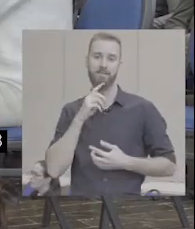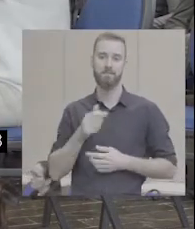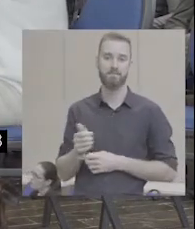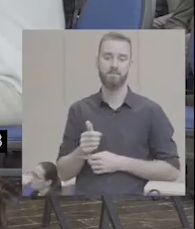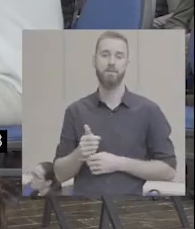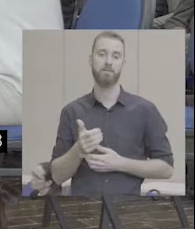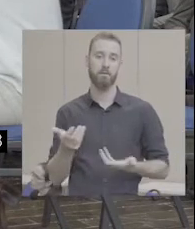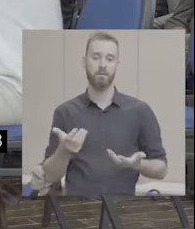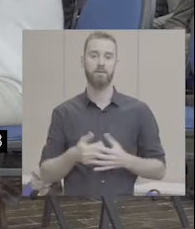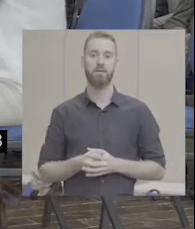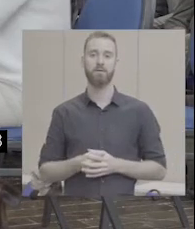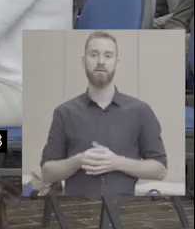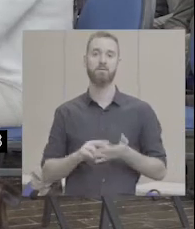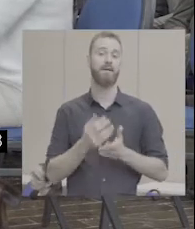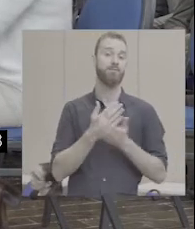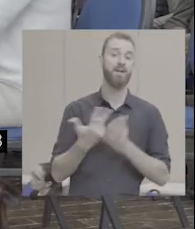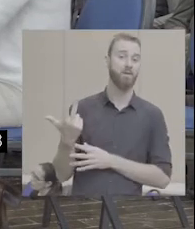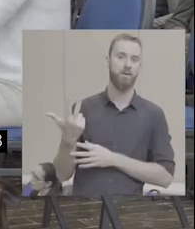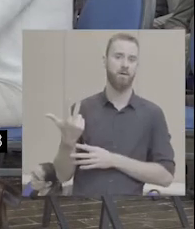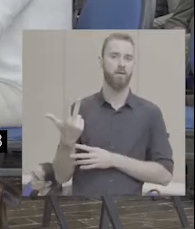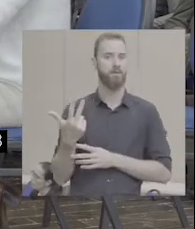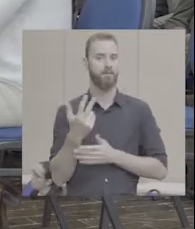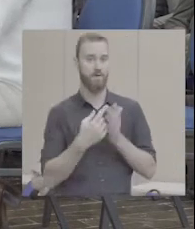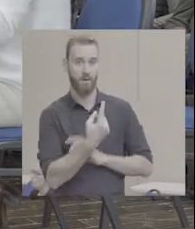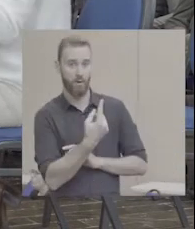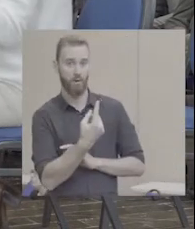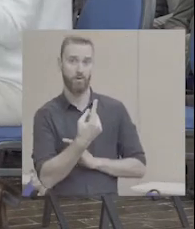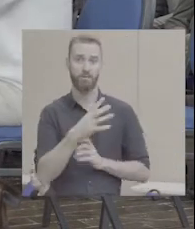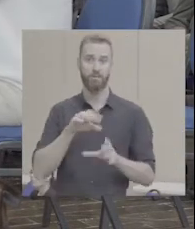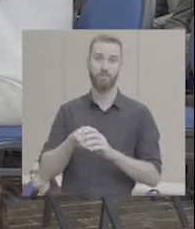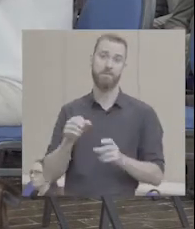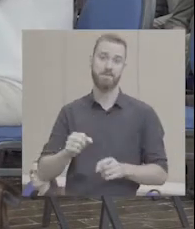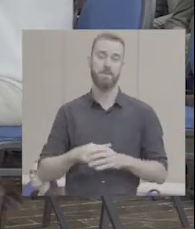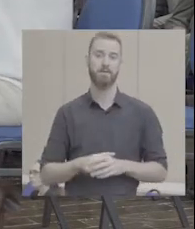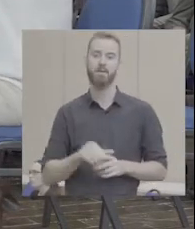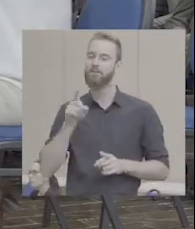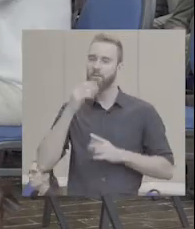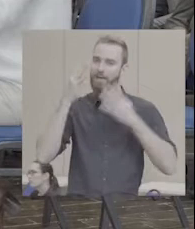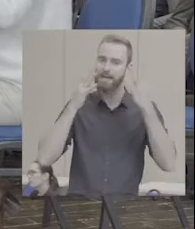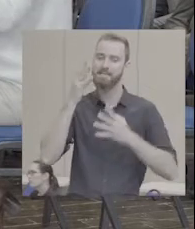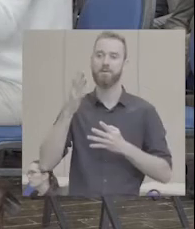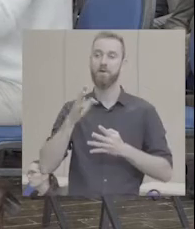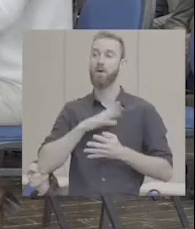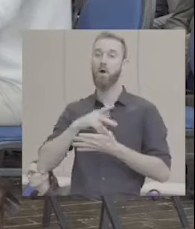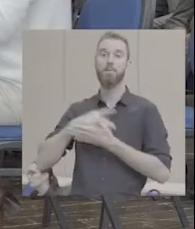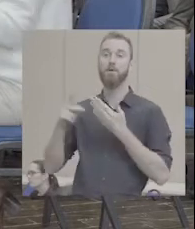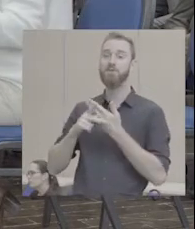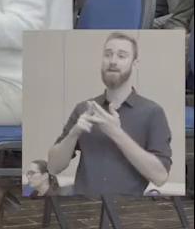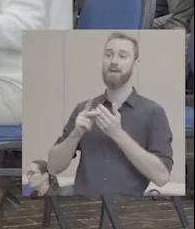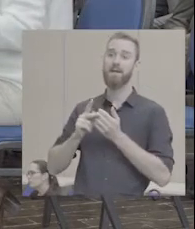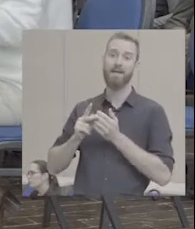pourrait passer un volet 3 à l'intérieur d'un volet 1. Il faut être créatif parce que je l'ai vu dans des projets qui